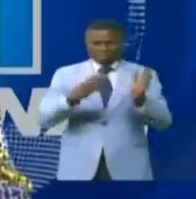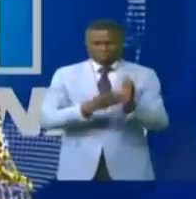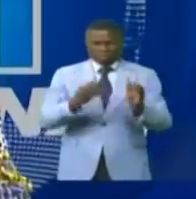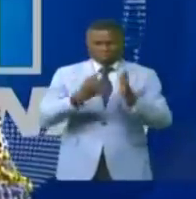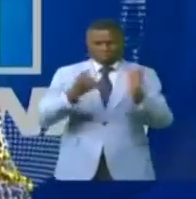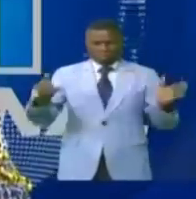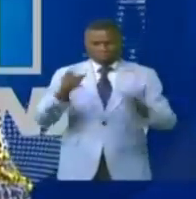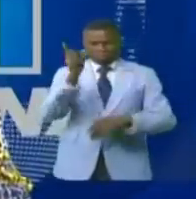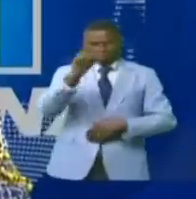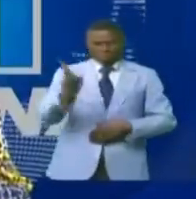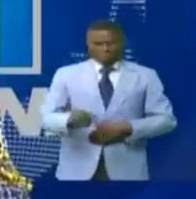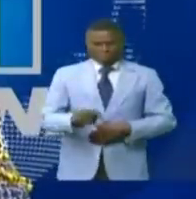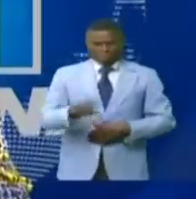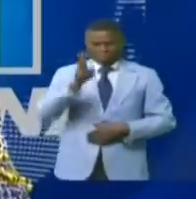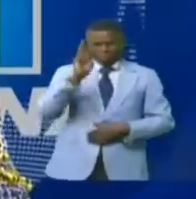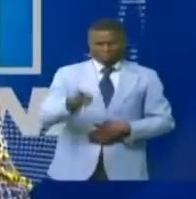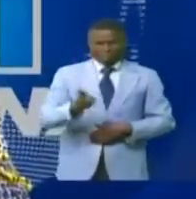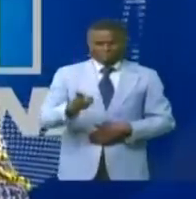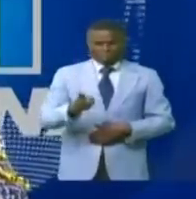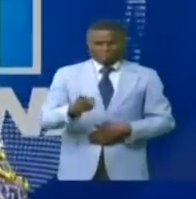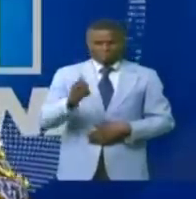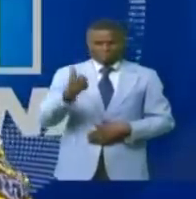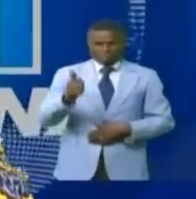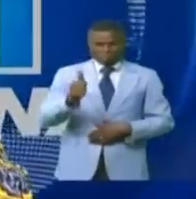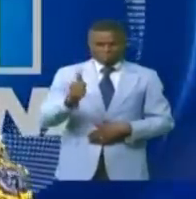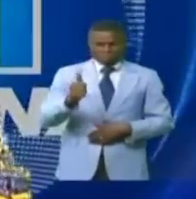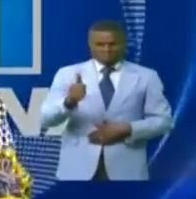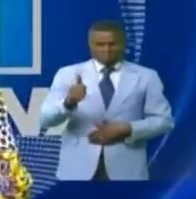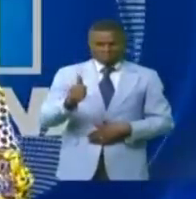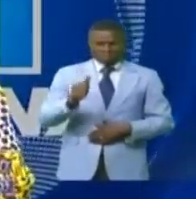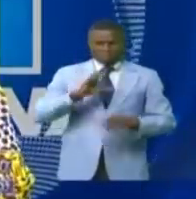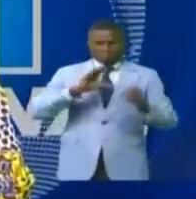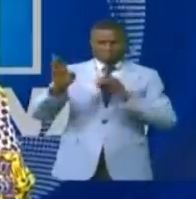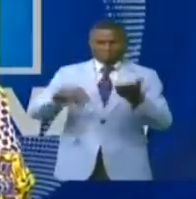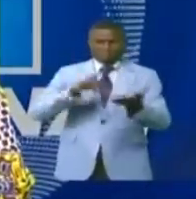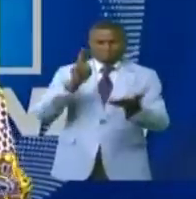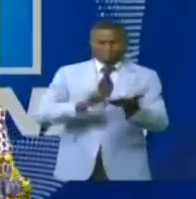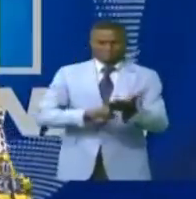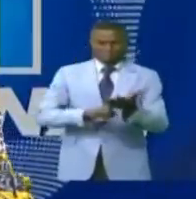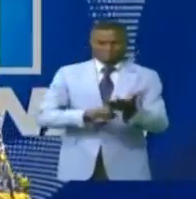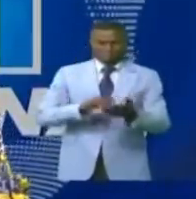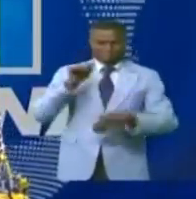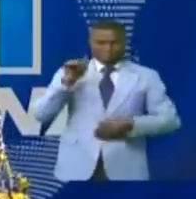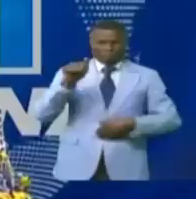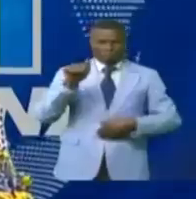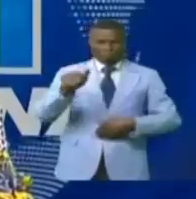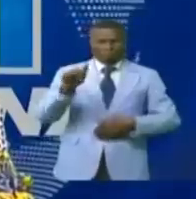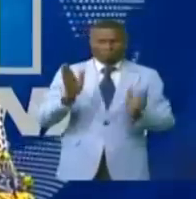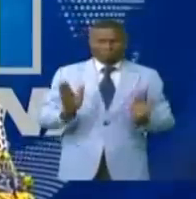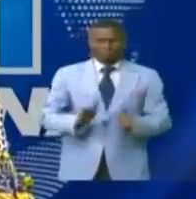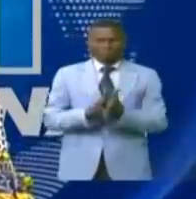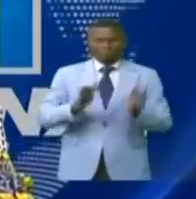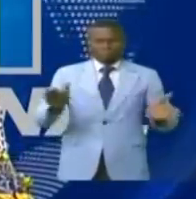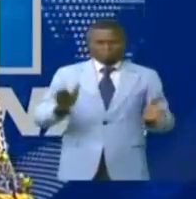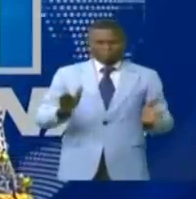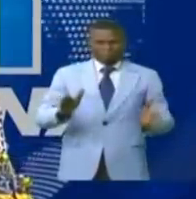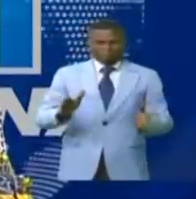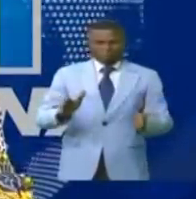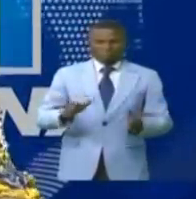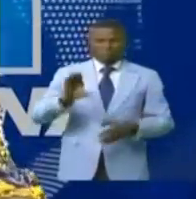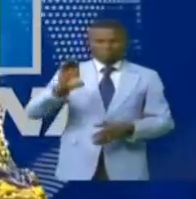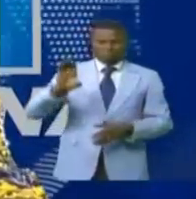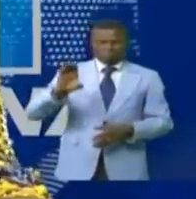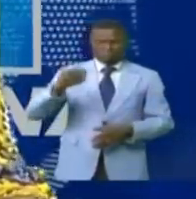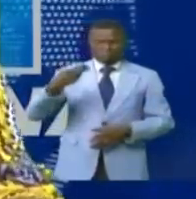60 30 210. Ce communiqué est signé par le directeur général Charles